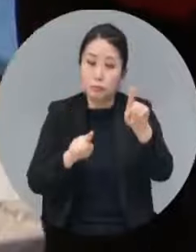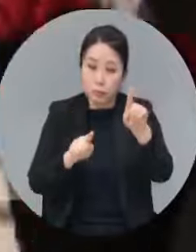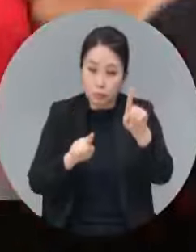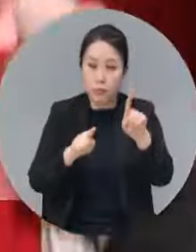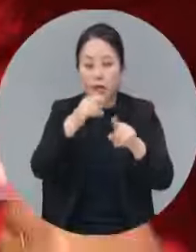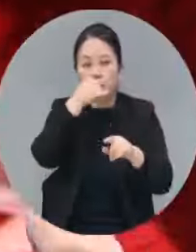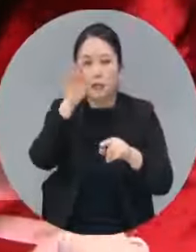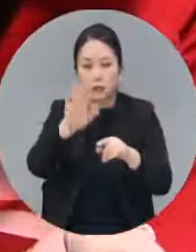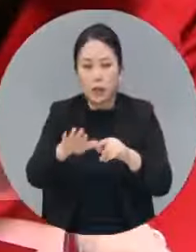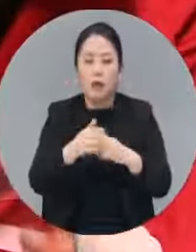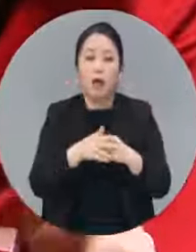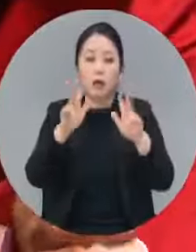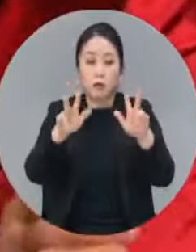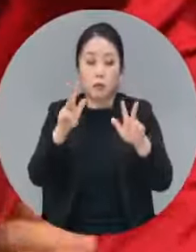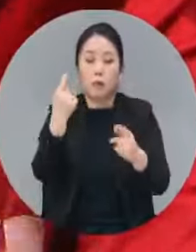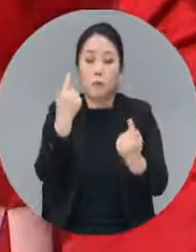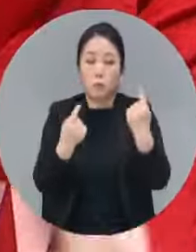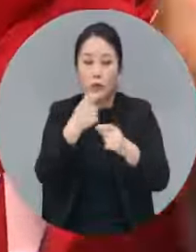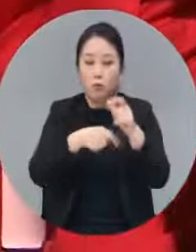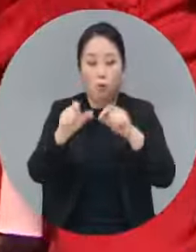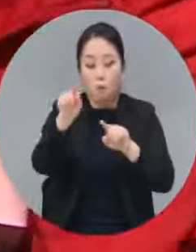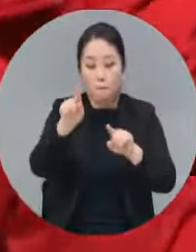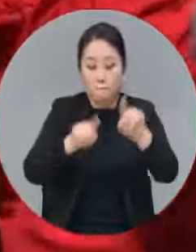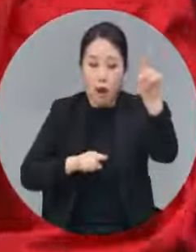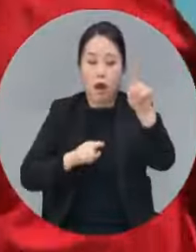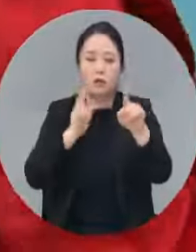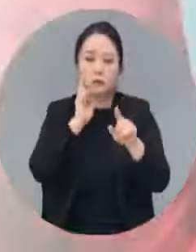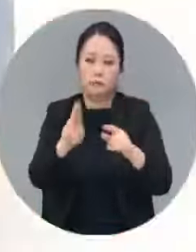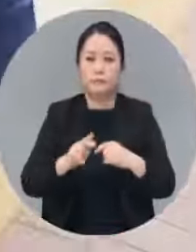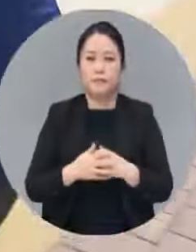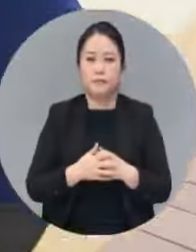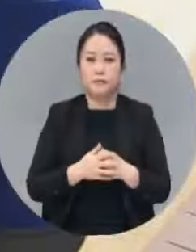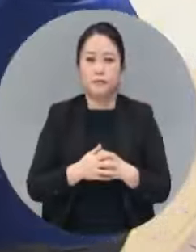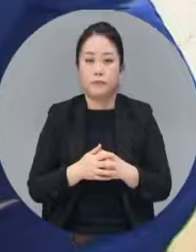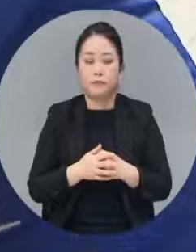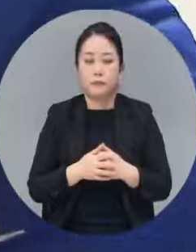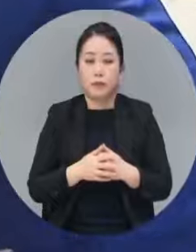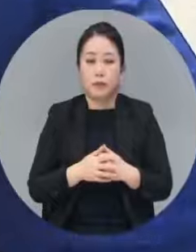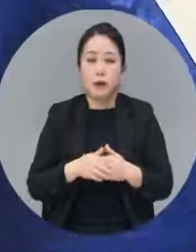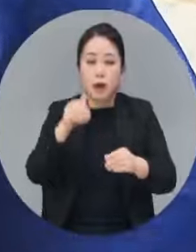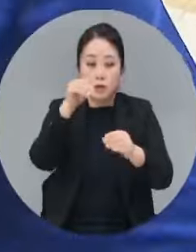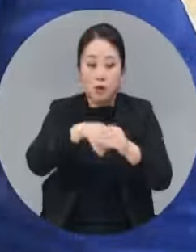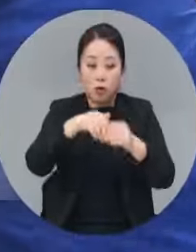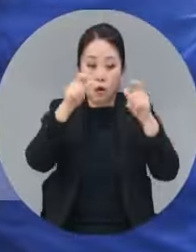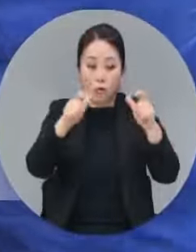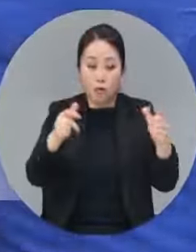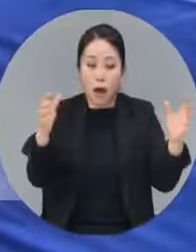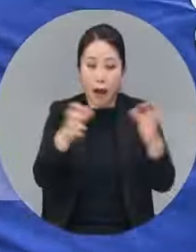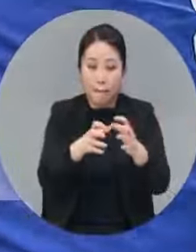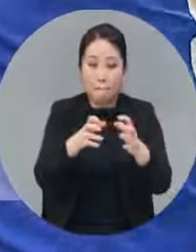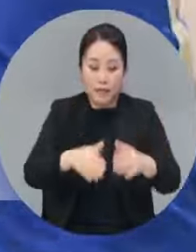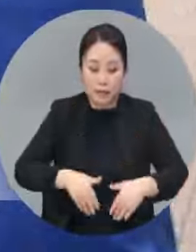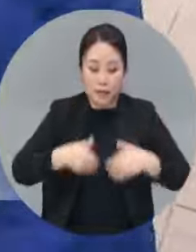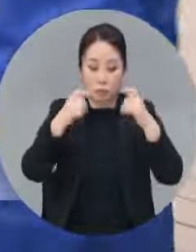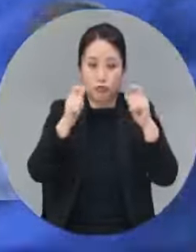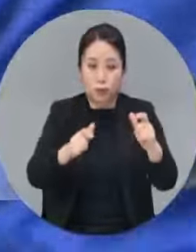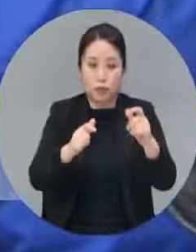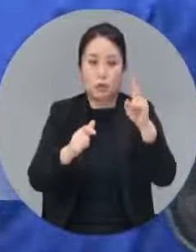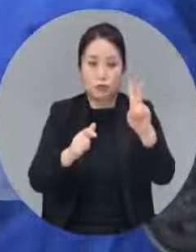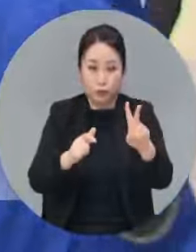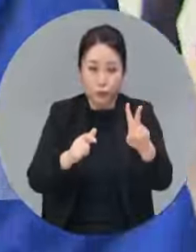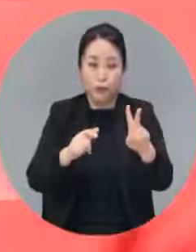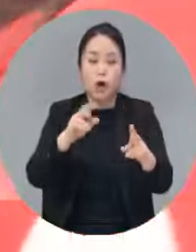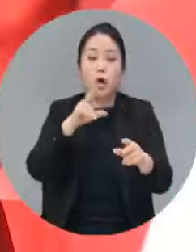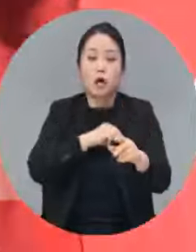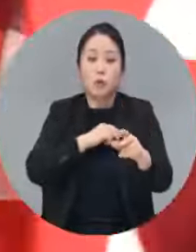밖 우위를 보였는데 이때보다 차이가 더 벌어진 겁니다. 선거구가 합쳐진 남구에선 두 현역 의원이